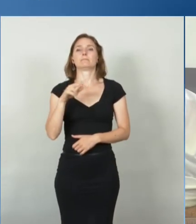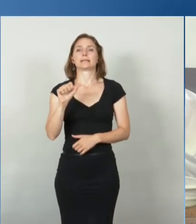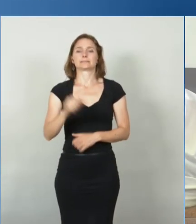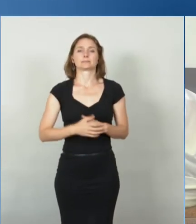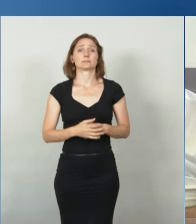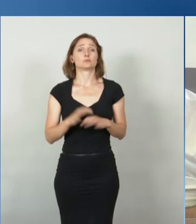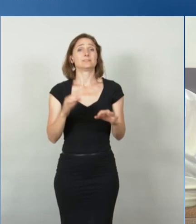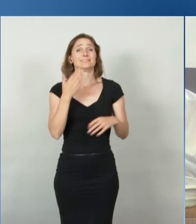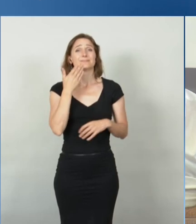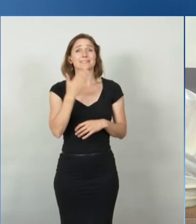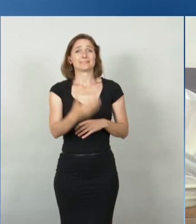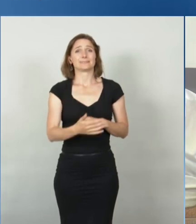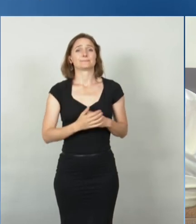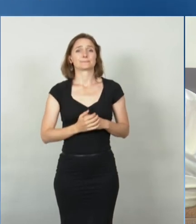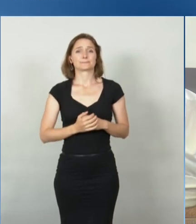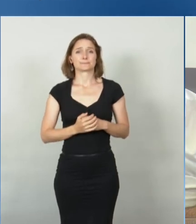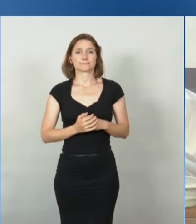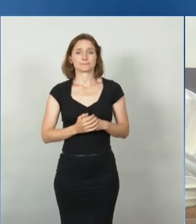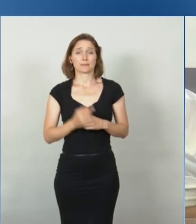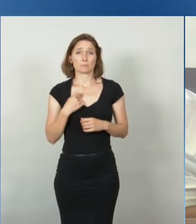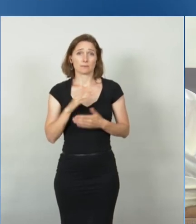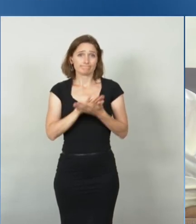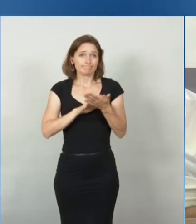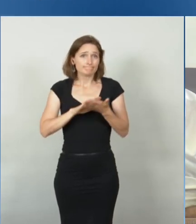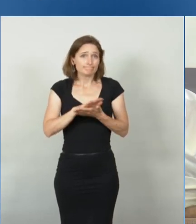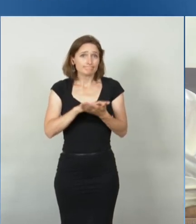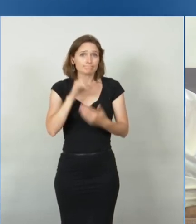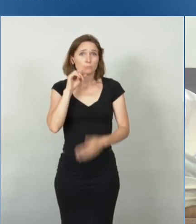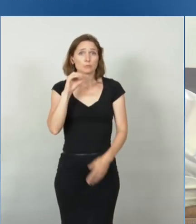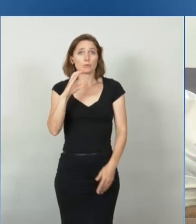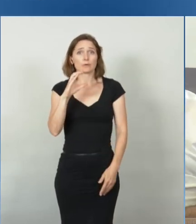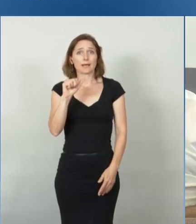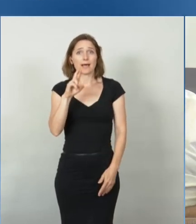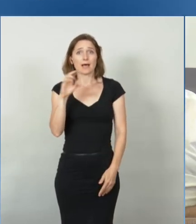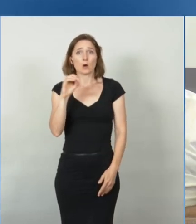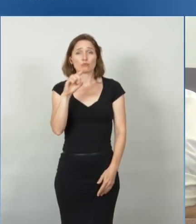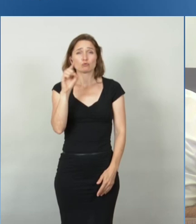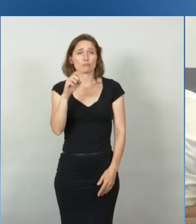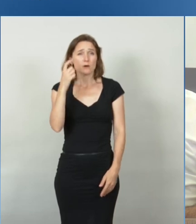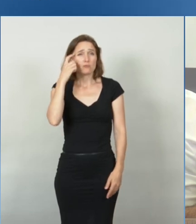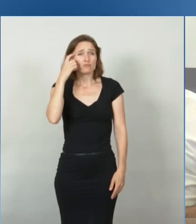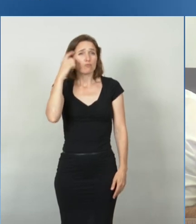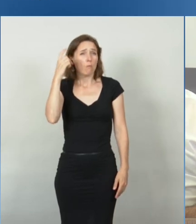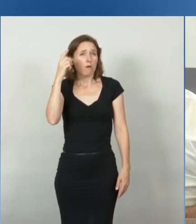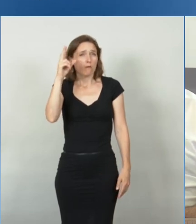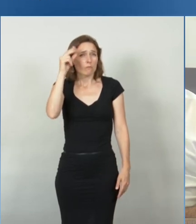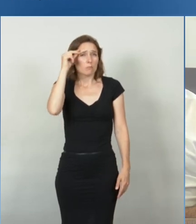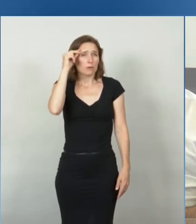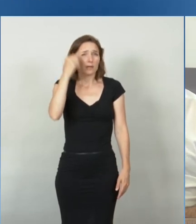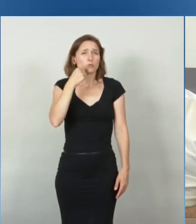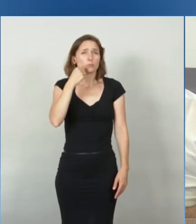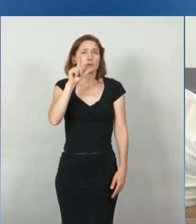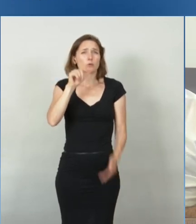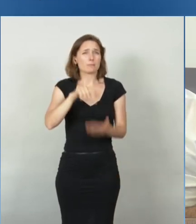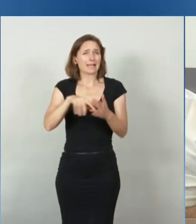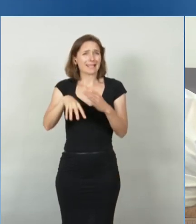merci je suis confuse monsieur Carroz j'avais cru comprendre que vous annonciez depuis 2014